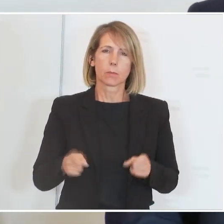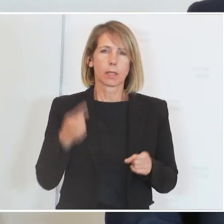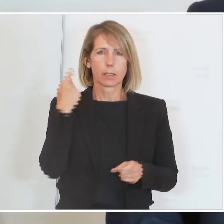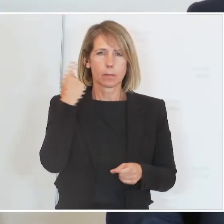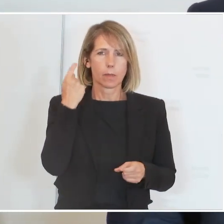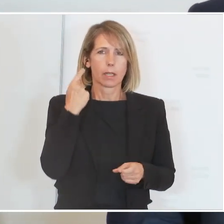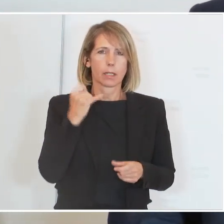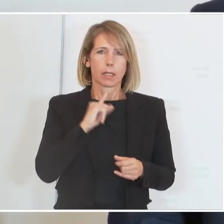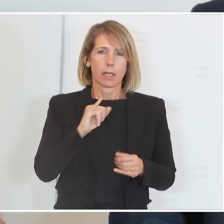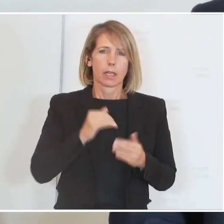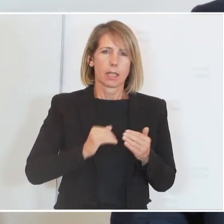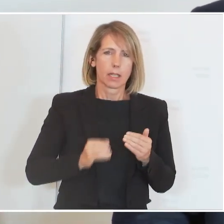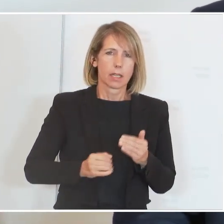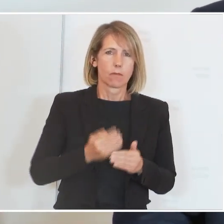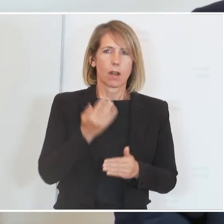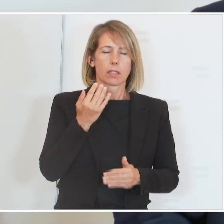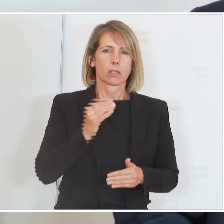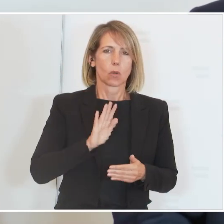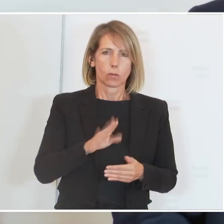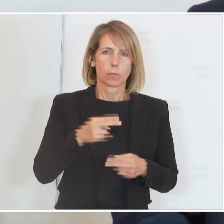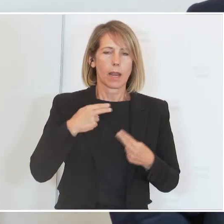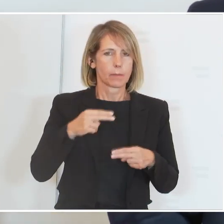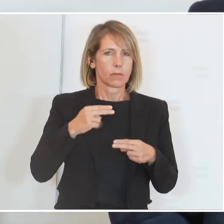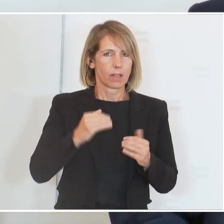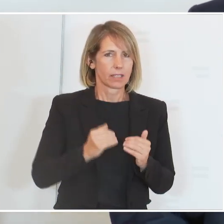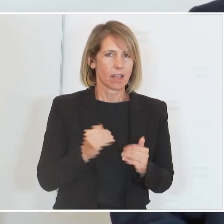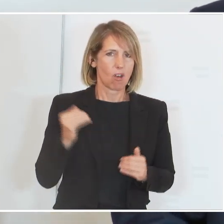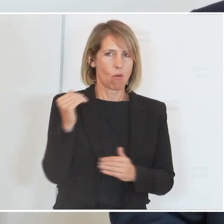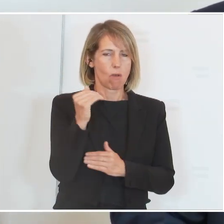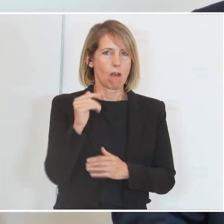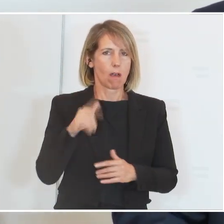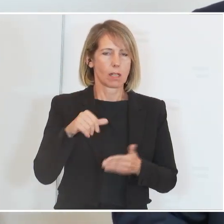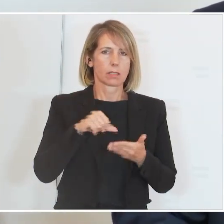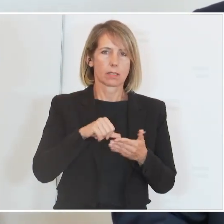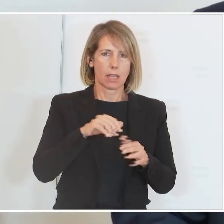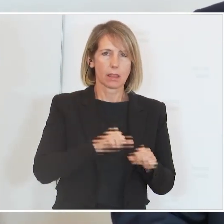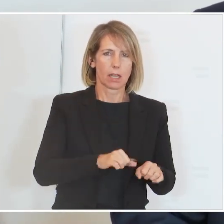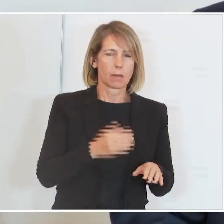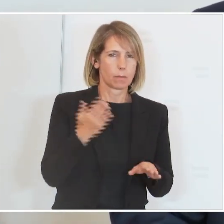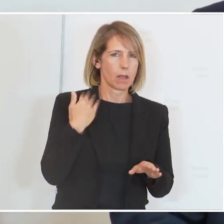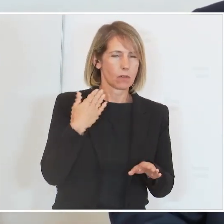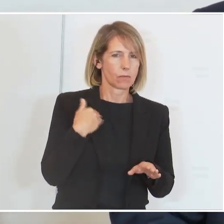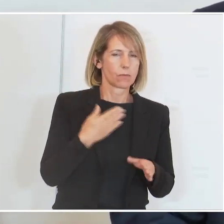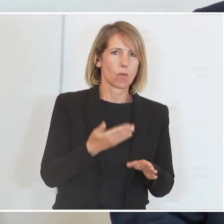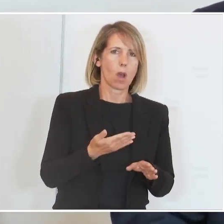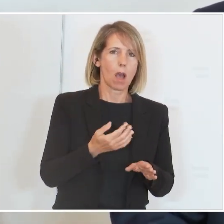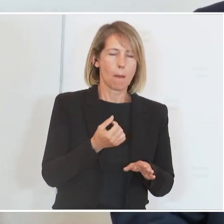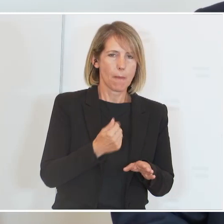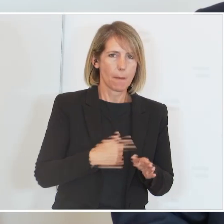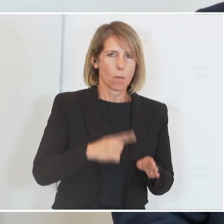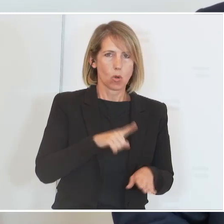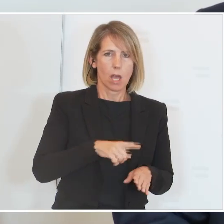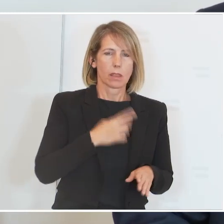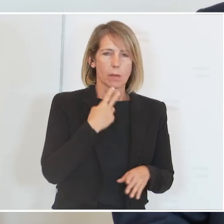Inflation doch mittelfristig höher bleibt, wie von der Zentralbank und anderen Experten noch vor wenigen Monaten